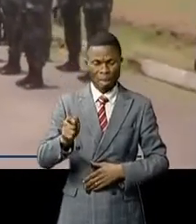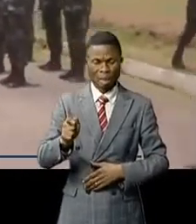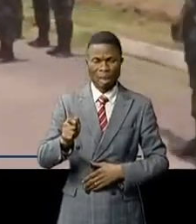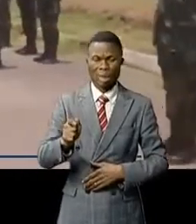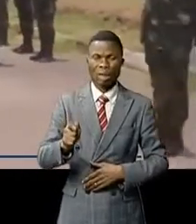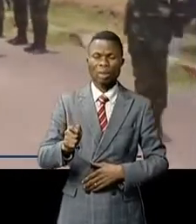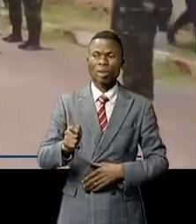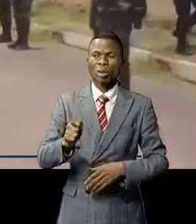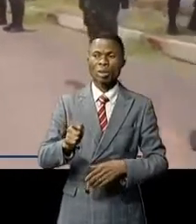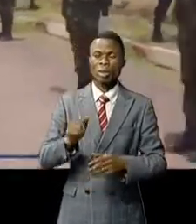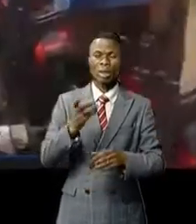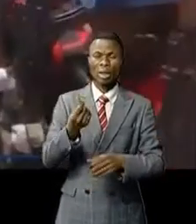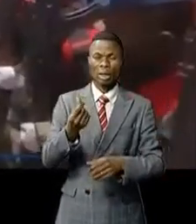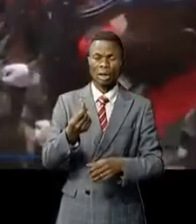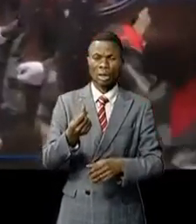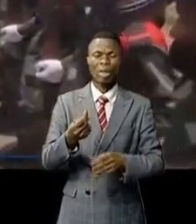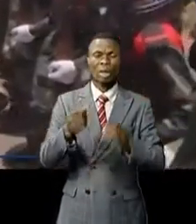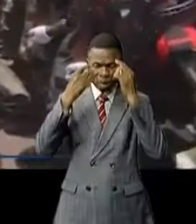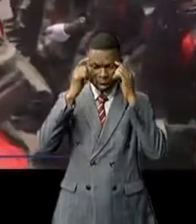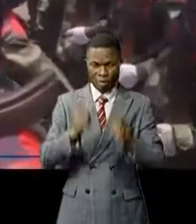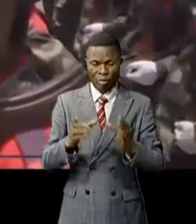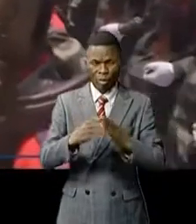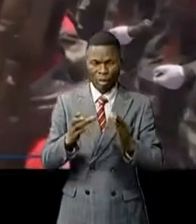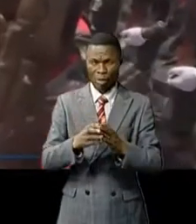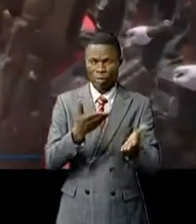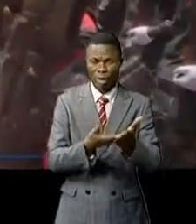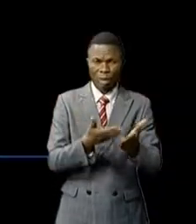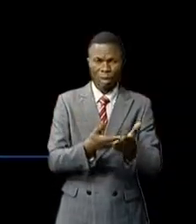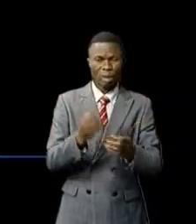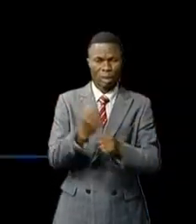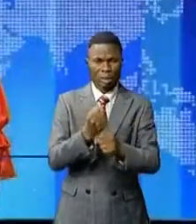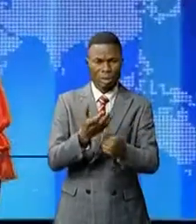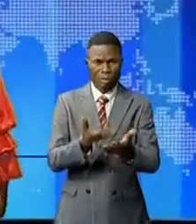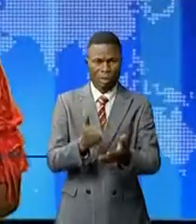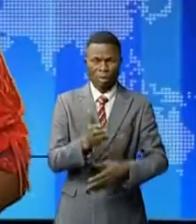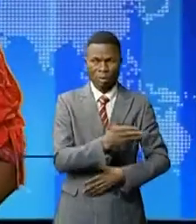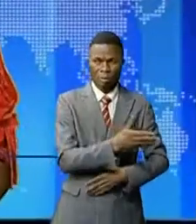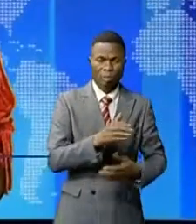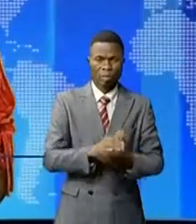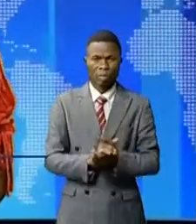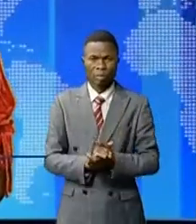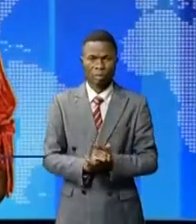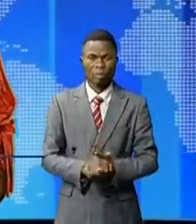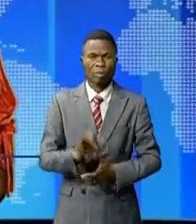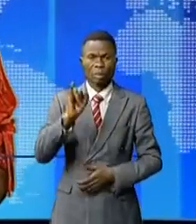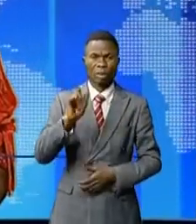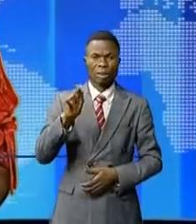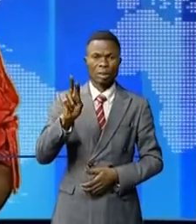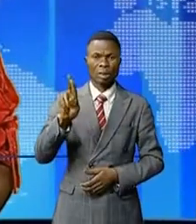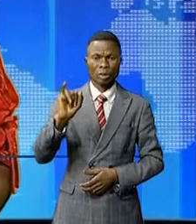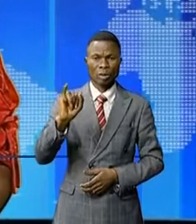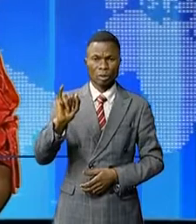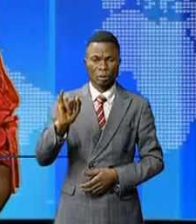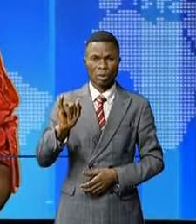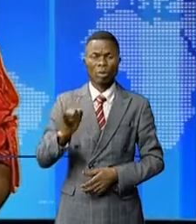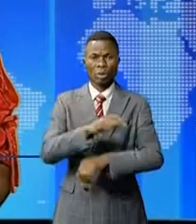central un montant tel que convenu avec partie prenante aux travaux. En Ituri, enfin, les